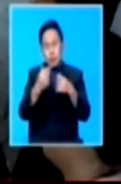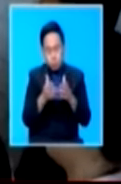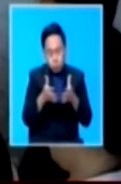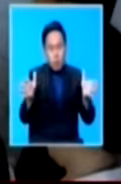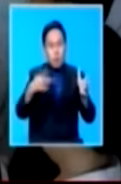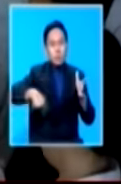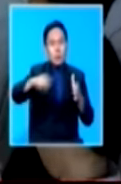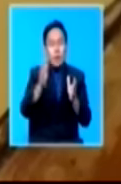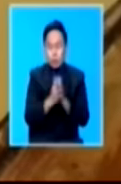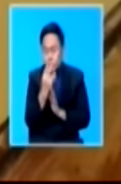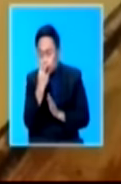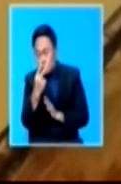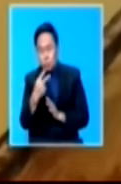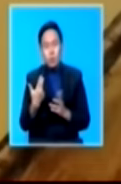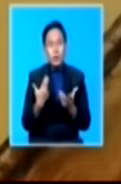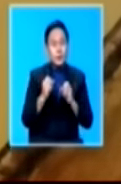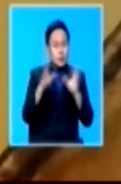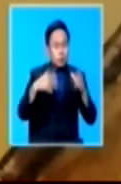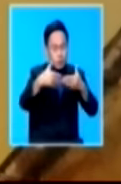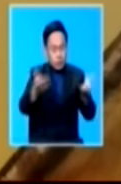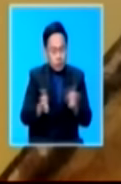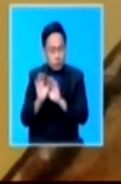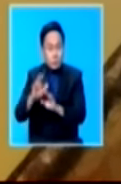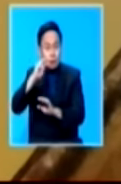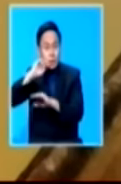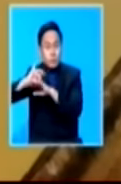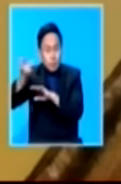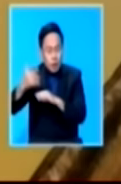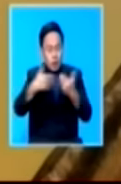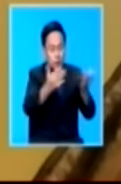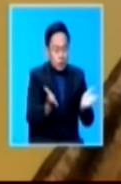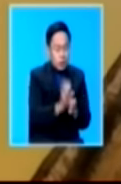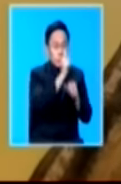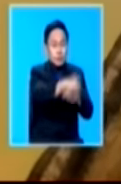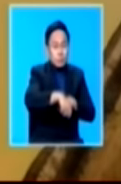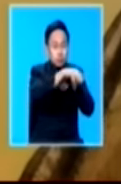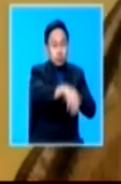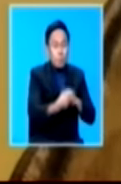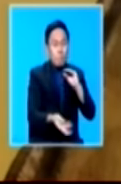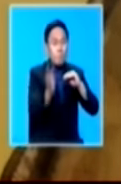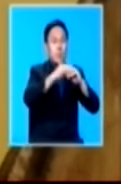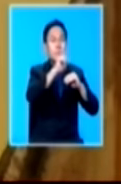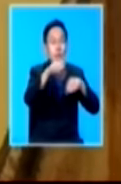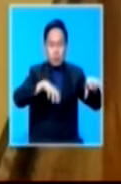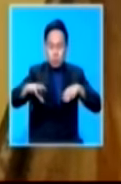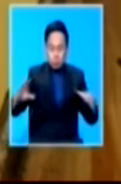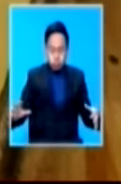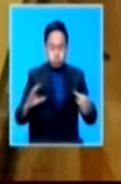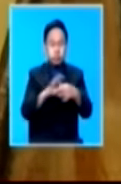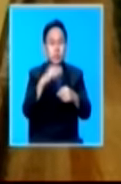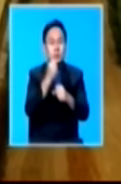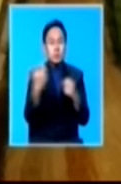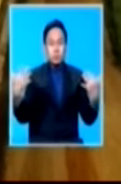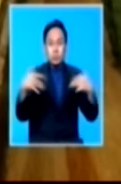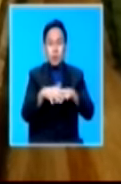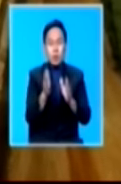ตชลประทานอะไรนอกเขตอะไรที่เป็นแหล่งเก็บน้ำตามธรรมชาติอะไรที่เป็นขุดเสริมเพิ่มในพื้นที่และจัดระบบการบริหารน้ำในพื้นที่ได้โดย